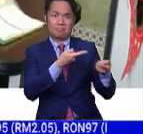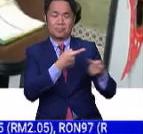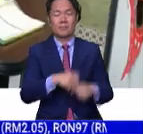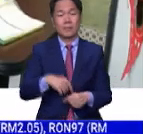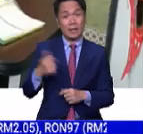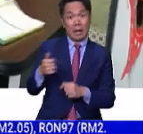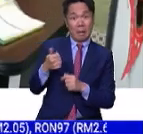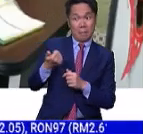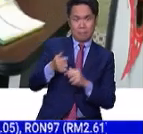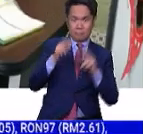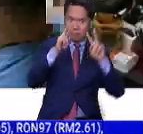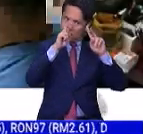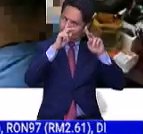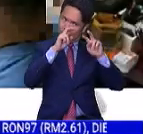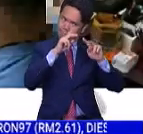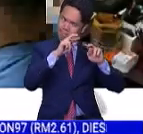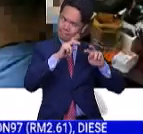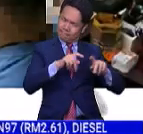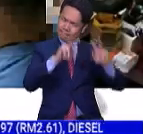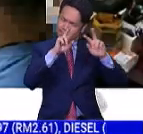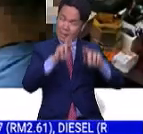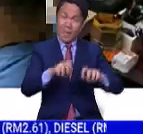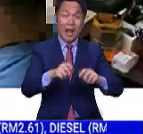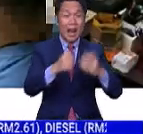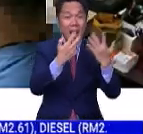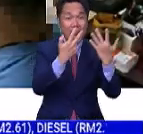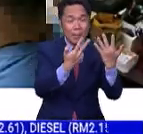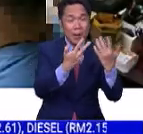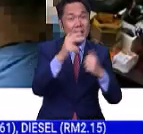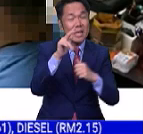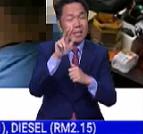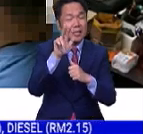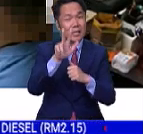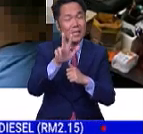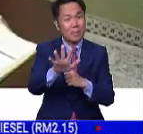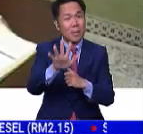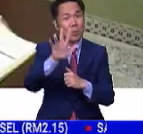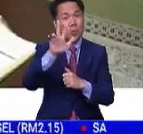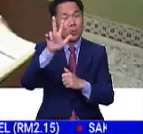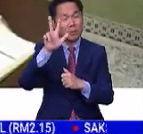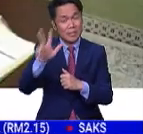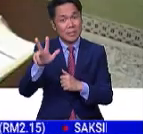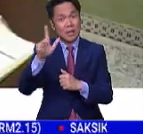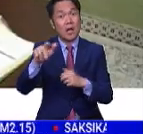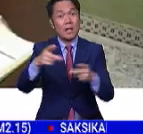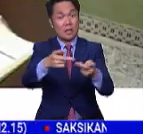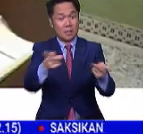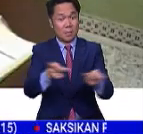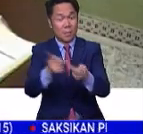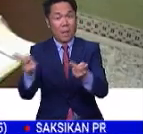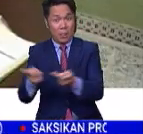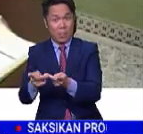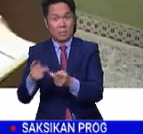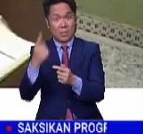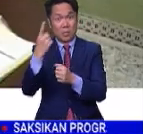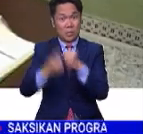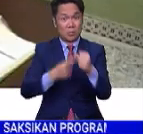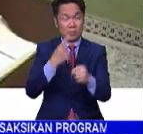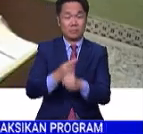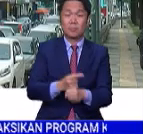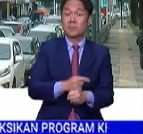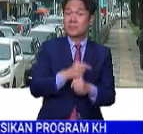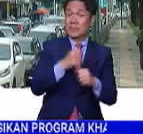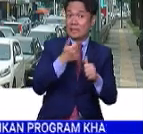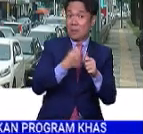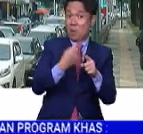berkenaan committed menjalankan pemeriksaan terhadap 850 premis setiap tahun. Setiap bulan, 6 kumpulan